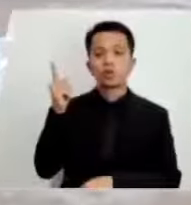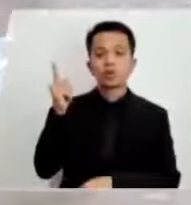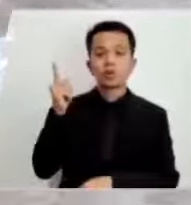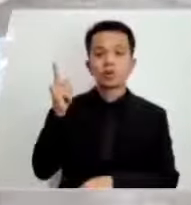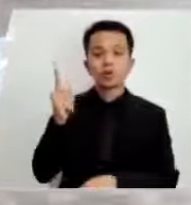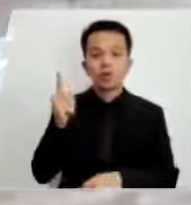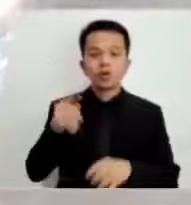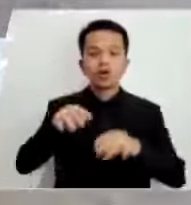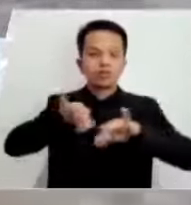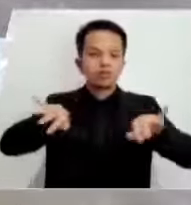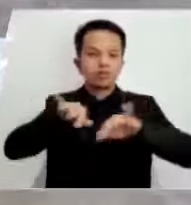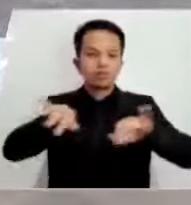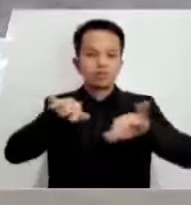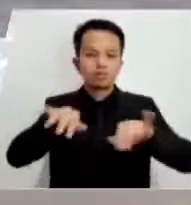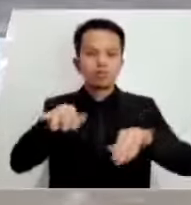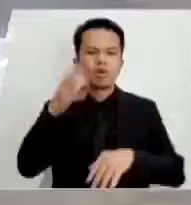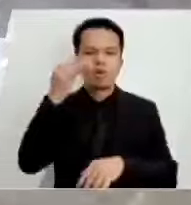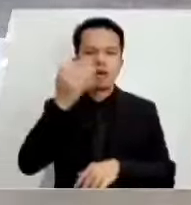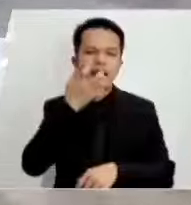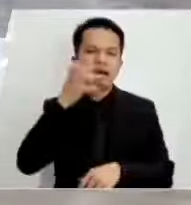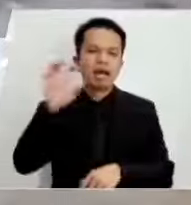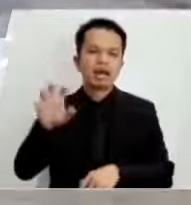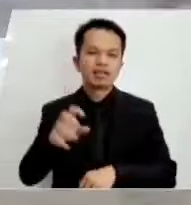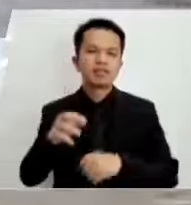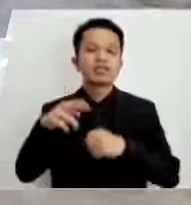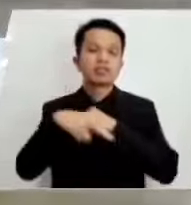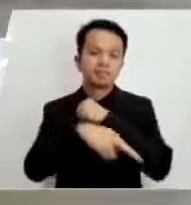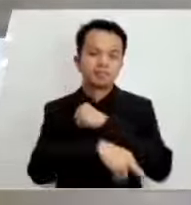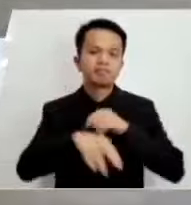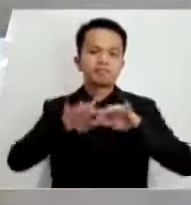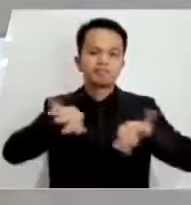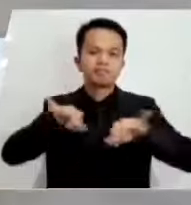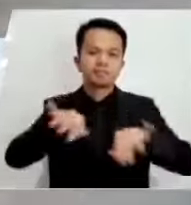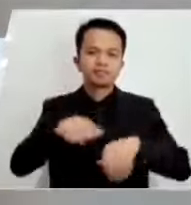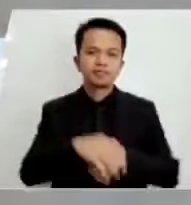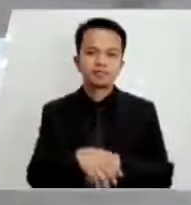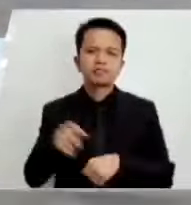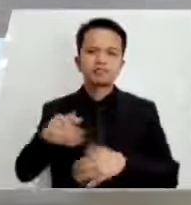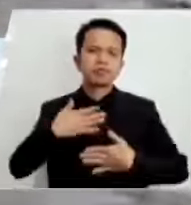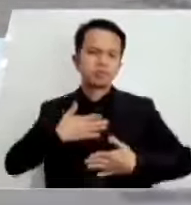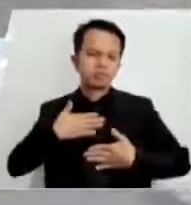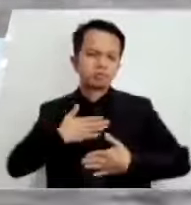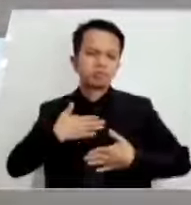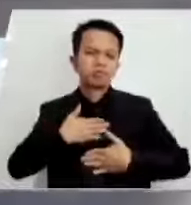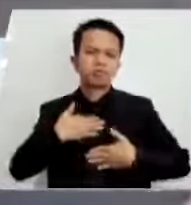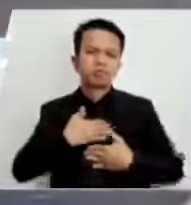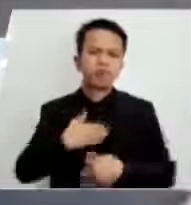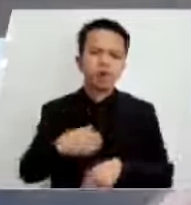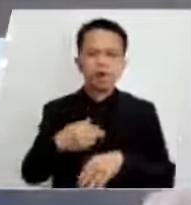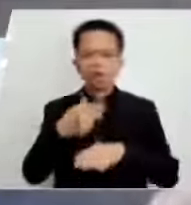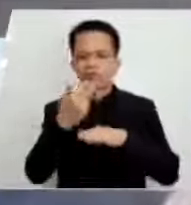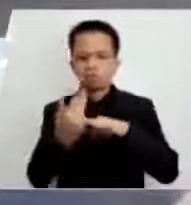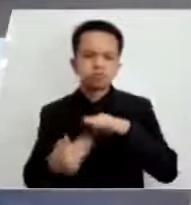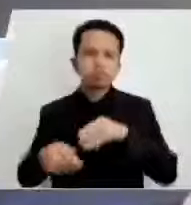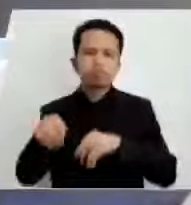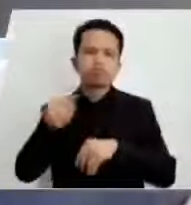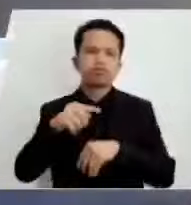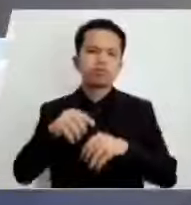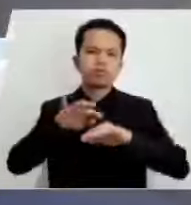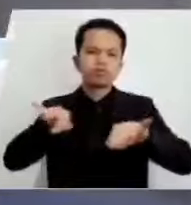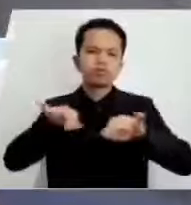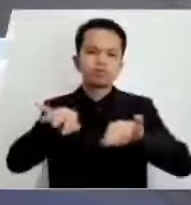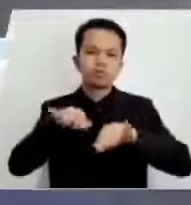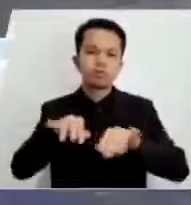paliligo sa ilog masayang nagtampisaw doon ng mga bata ganoon din ang mga